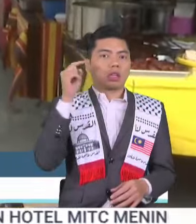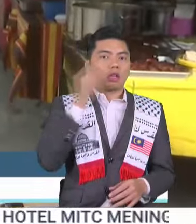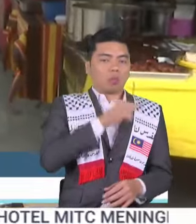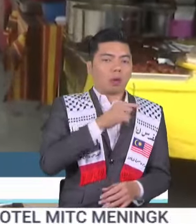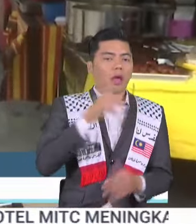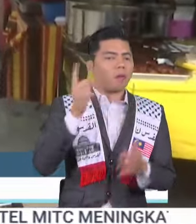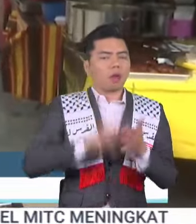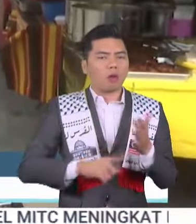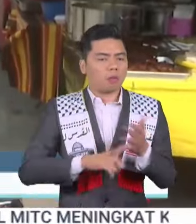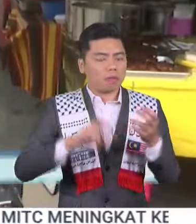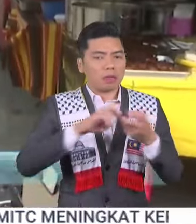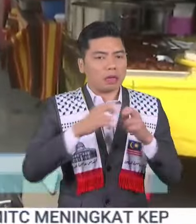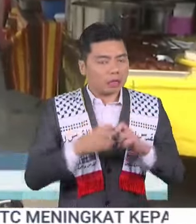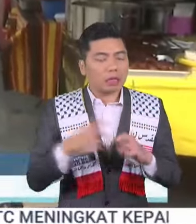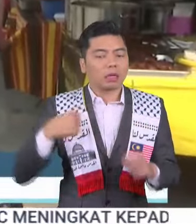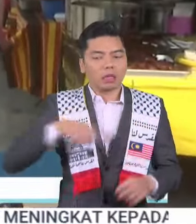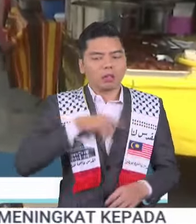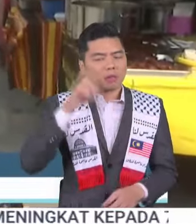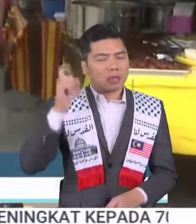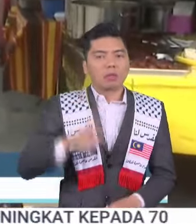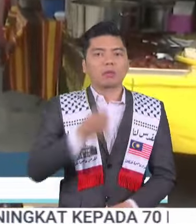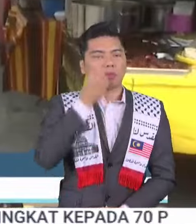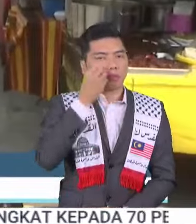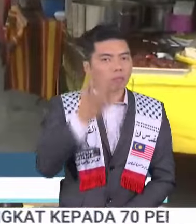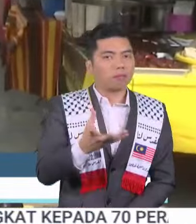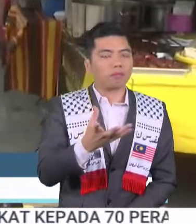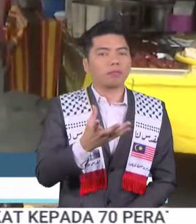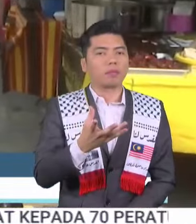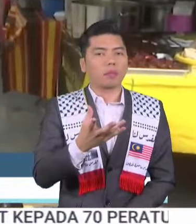saja masalah, apa saja isu, kita mesti berani bersuara.